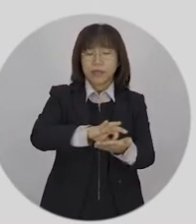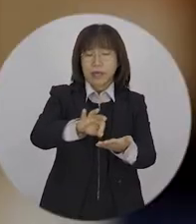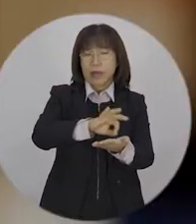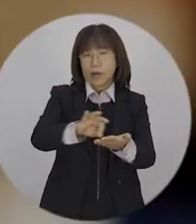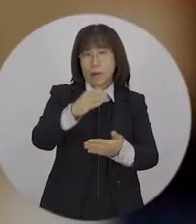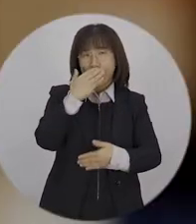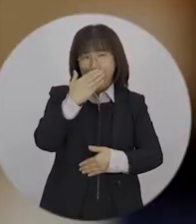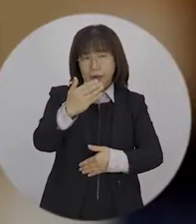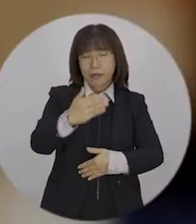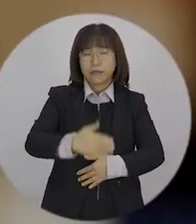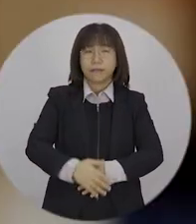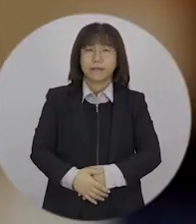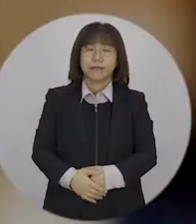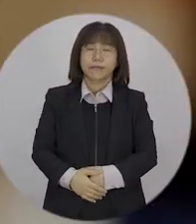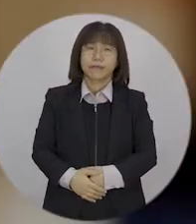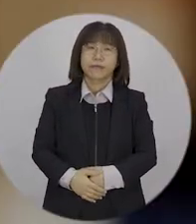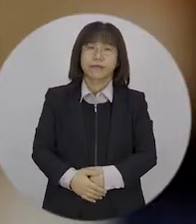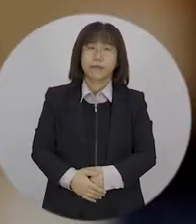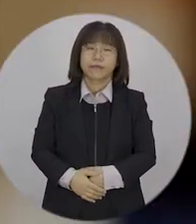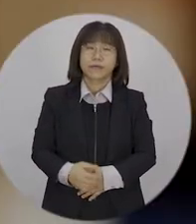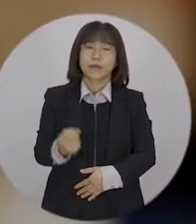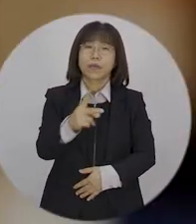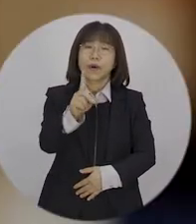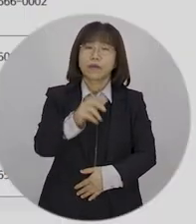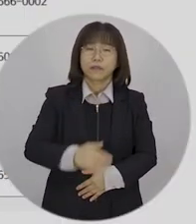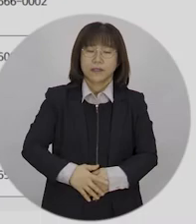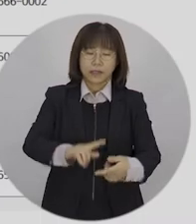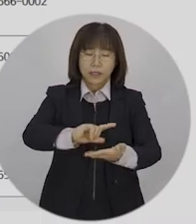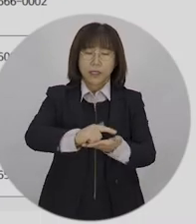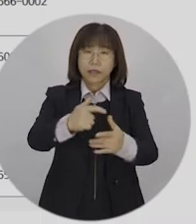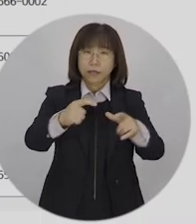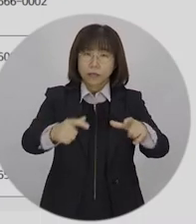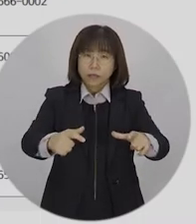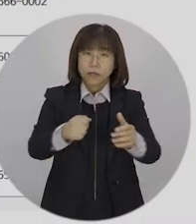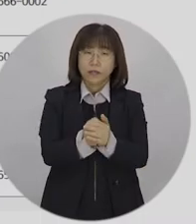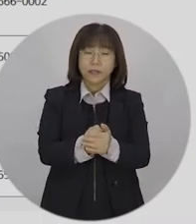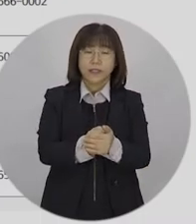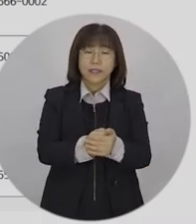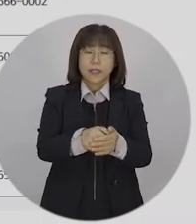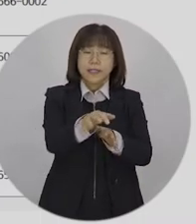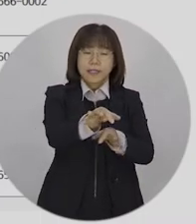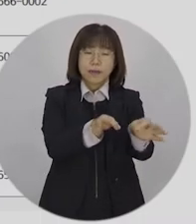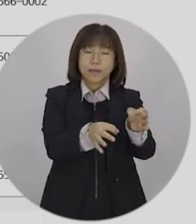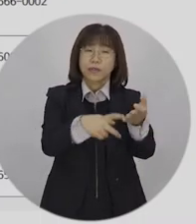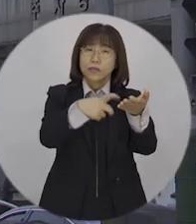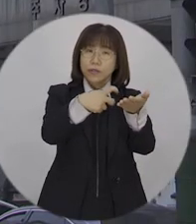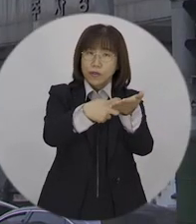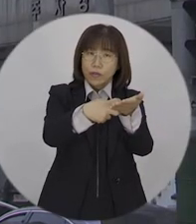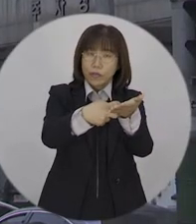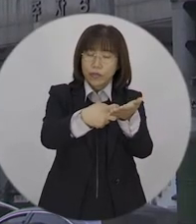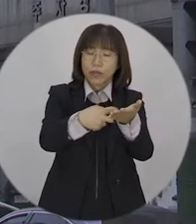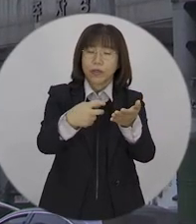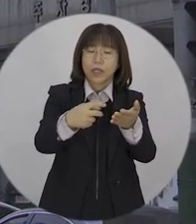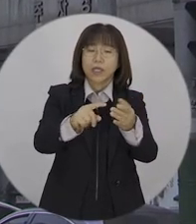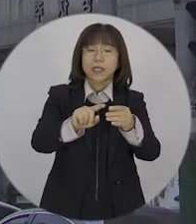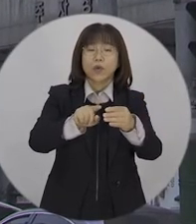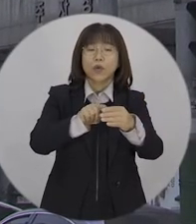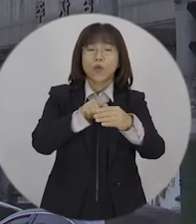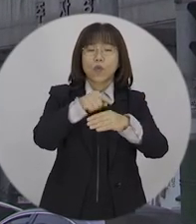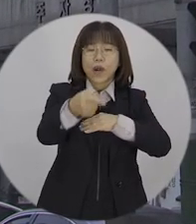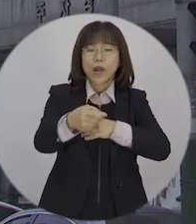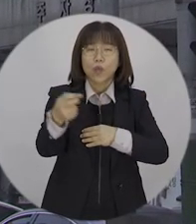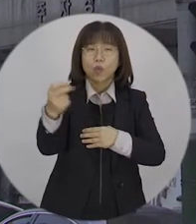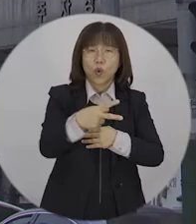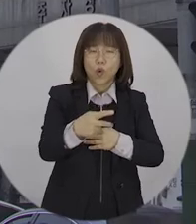홈페이지에서 가맹점을 검색할 수 있습니다. 한편 강서구는 이번 상품권 발행 이외에도 지역